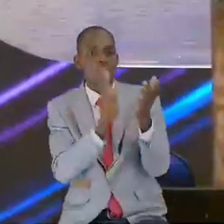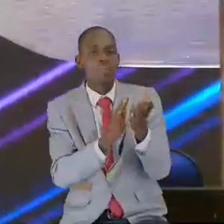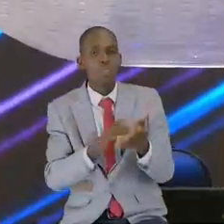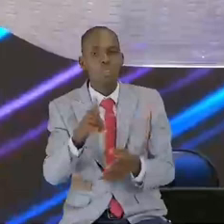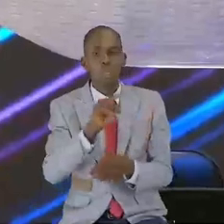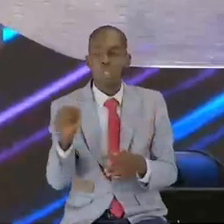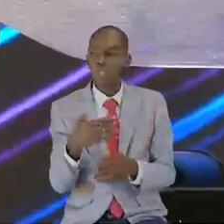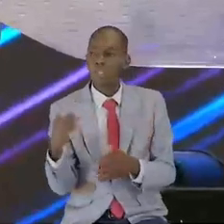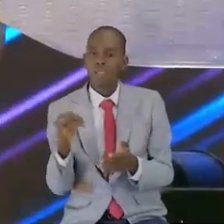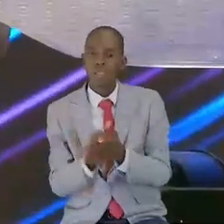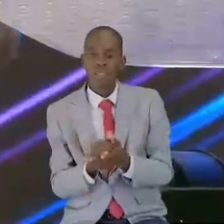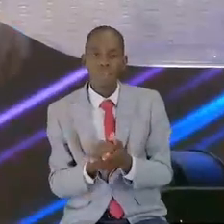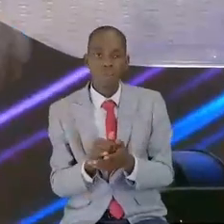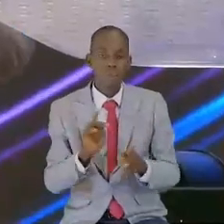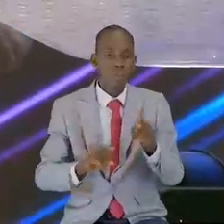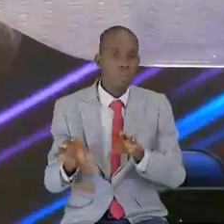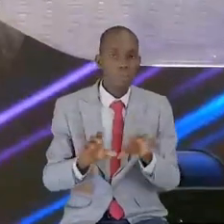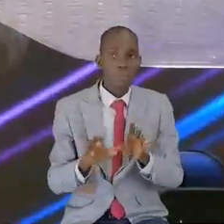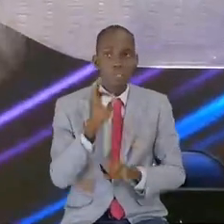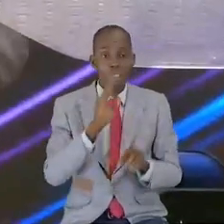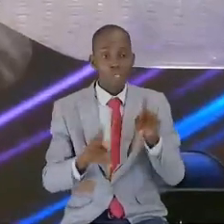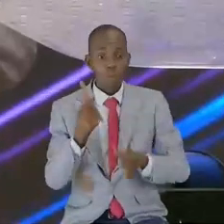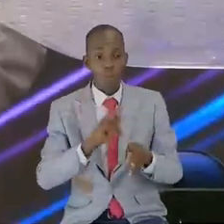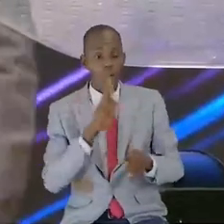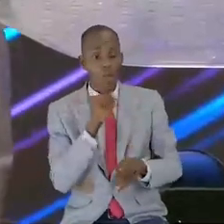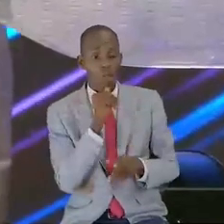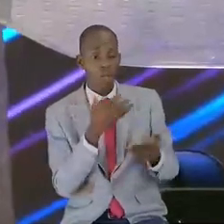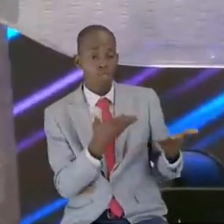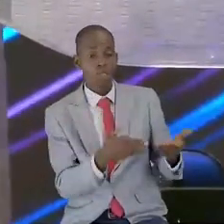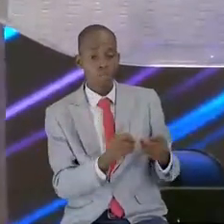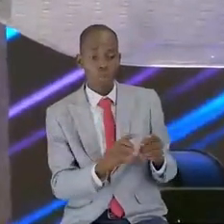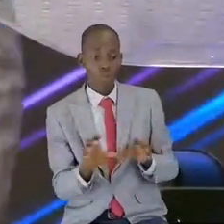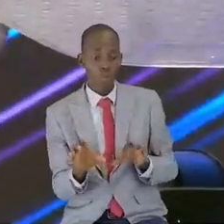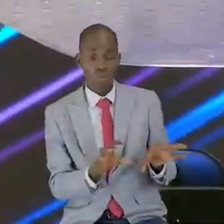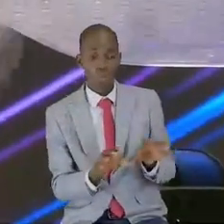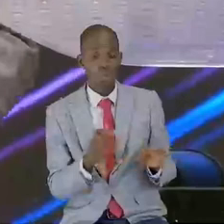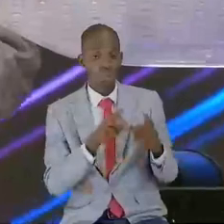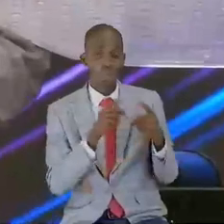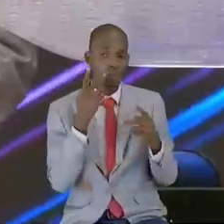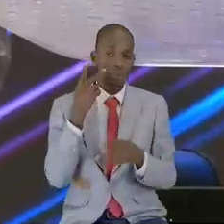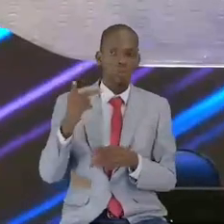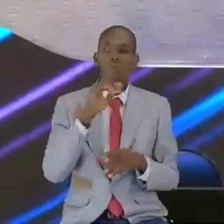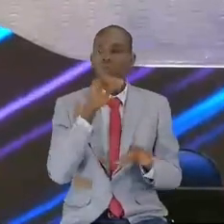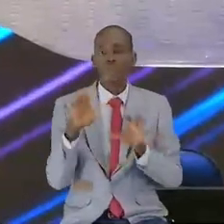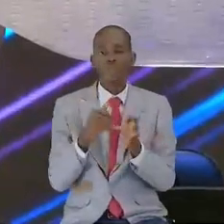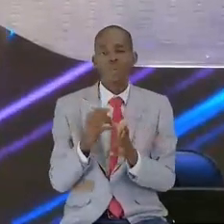font, si les hommes ne sont pas là pour voir, ils ne font pas bien. Mais si les gens sont là, alors ils